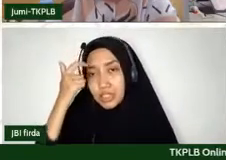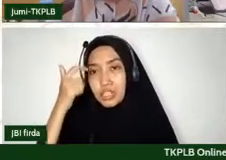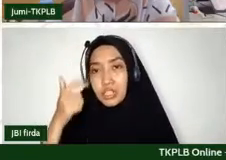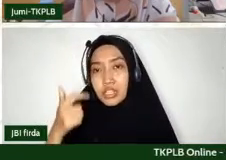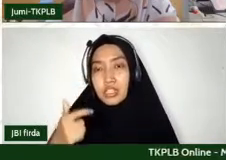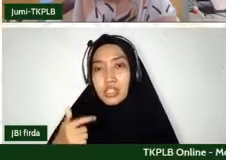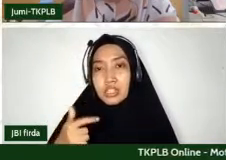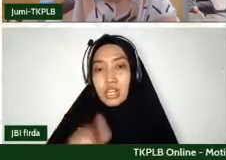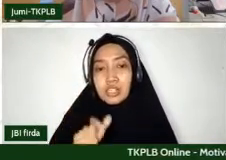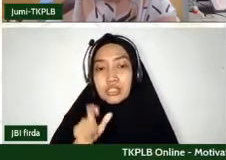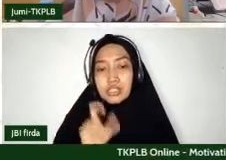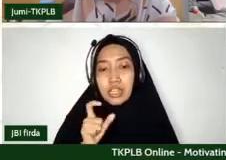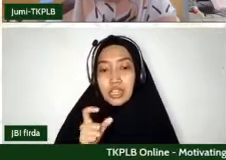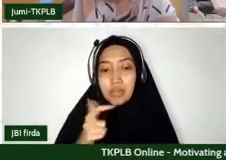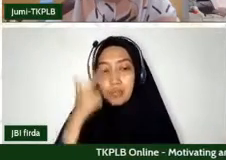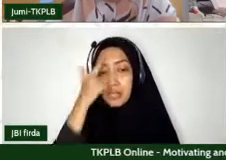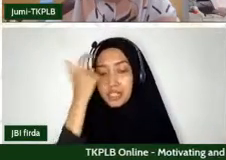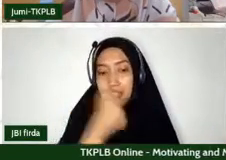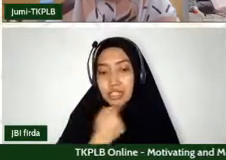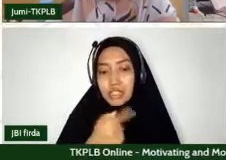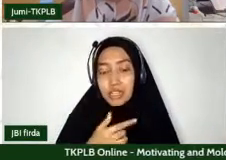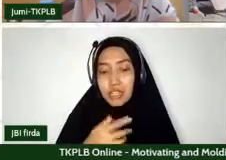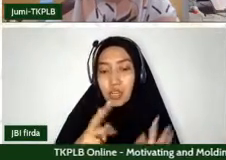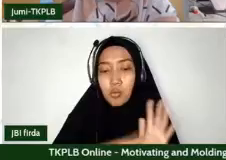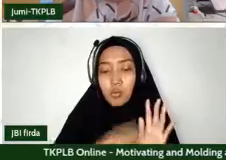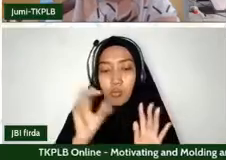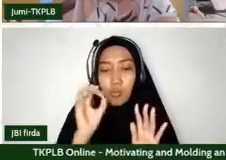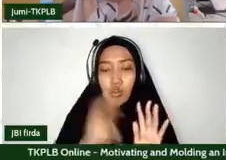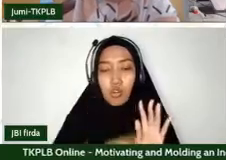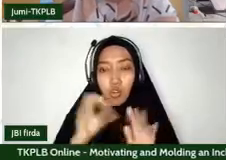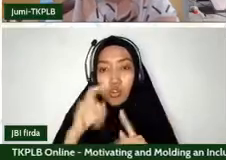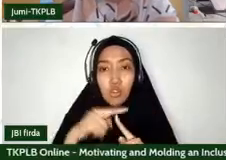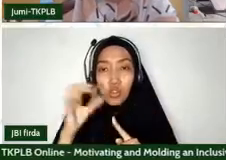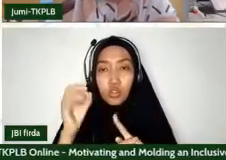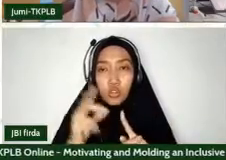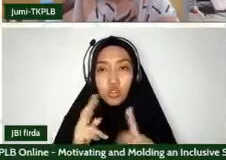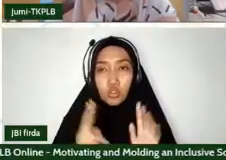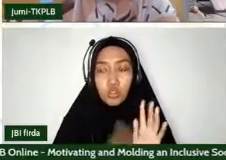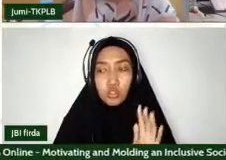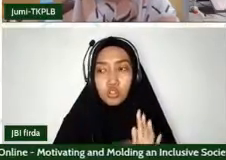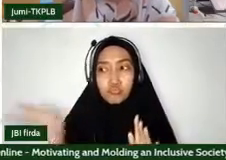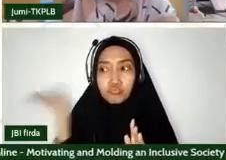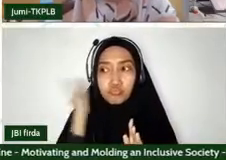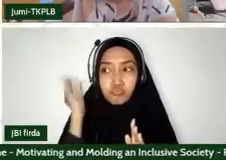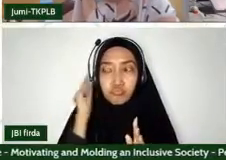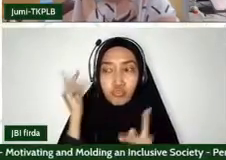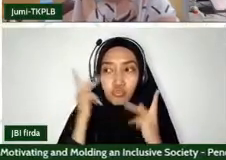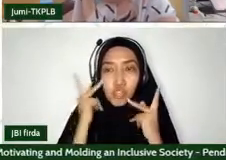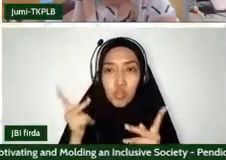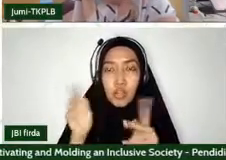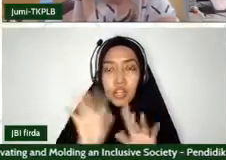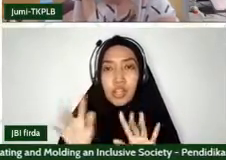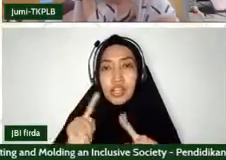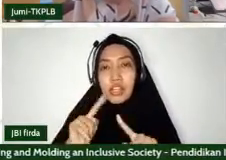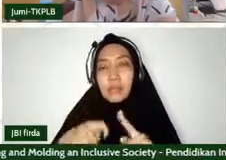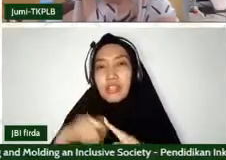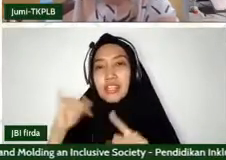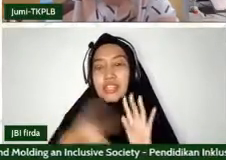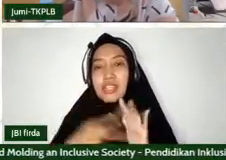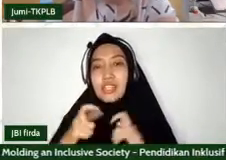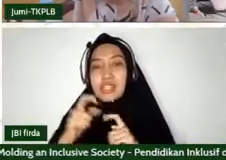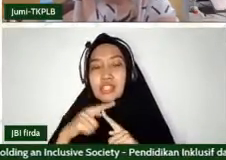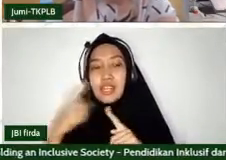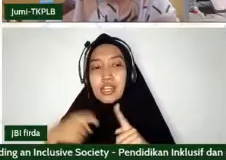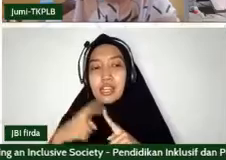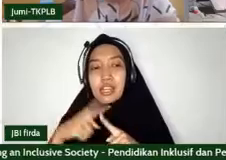kita itu tidak monoton dengan apa audio visual saja, tetapi juga ada kinestetik berupa permainan mungkin ataupun lain